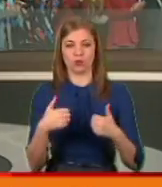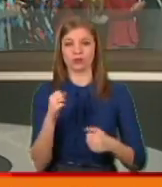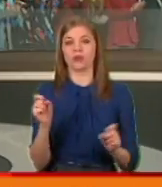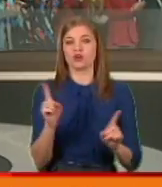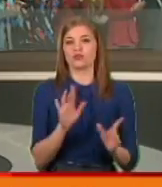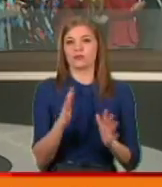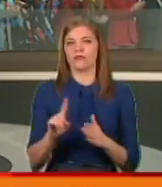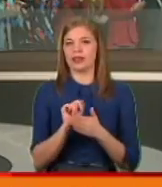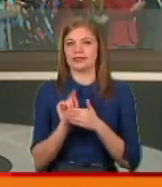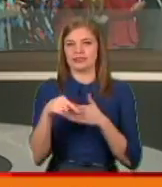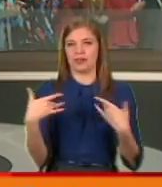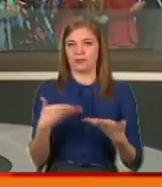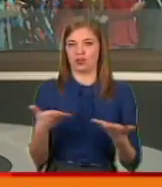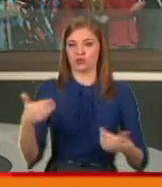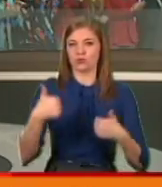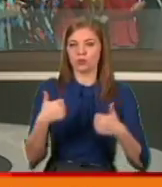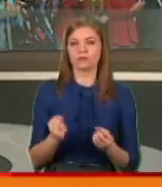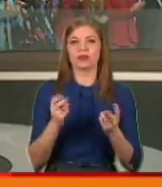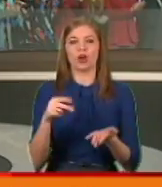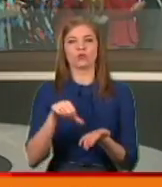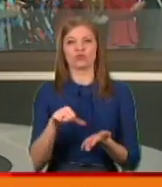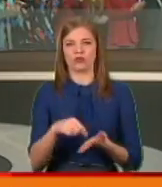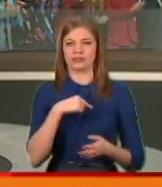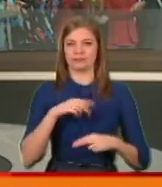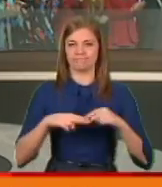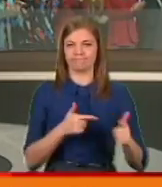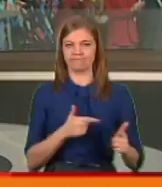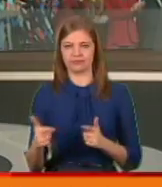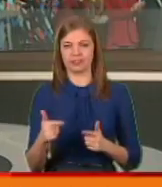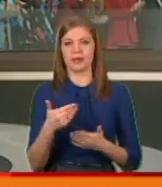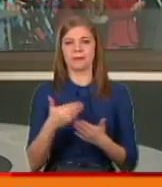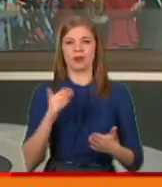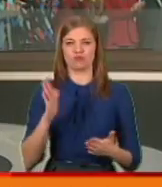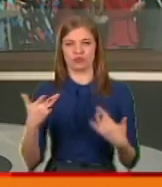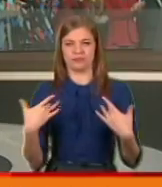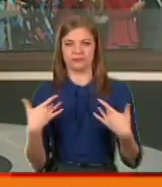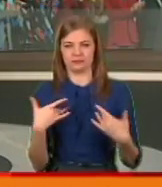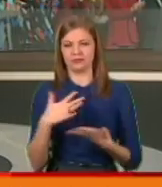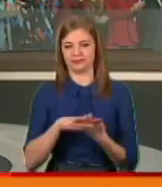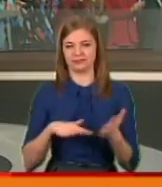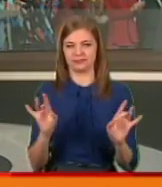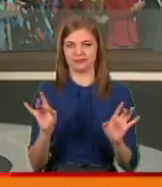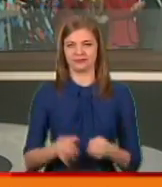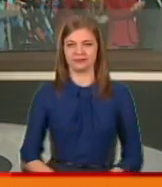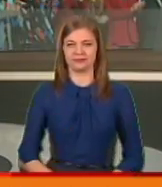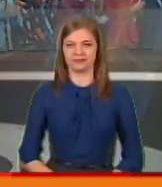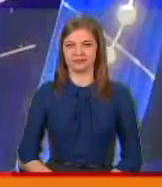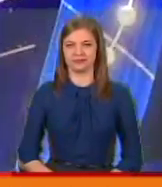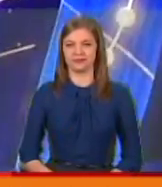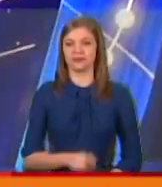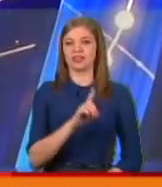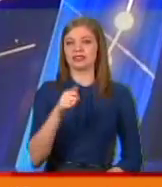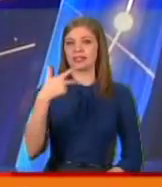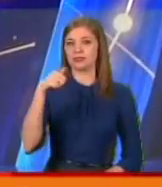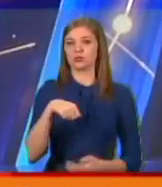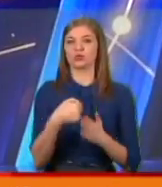що відбувалося за лаштунками конкурсу, як учасники налаштовували себе перед виходом на сцену, Анна Айзенберг бачила. За